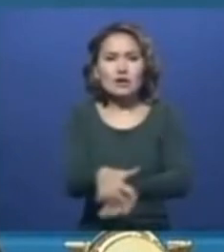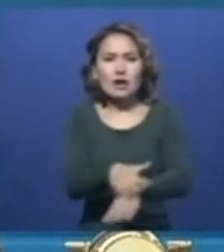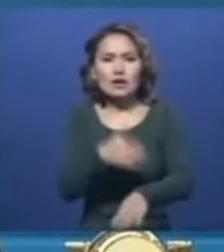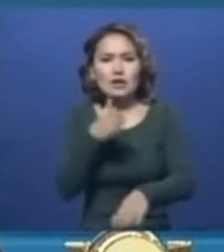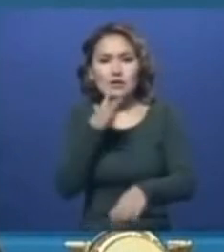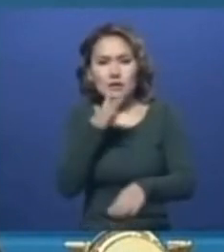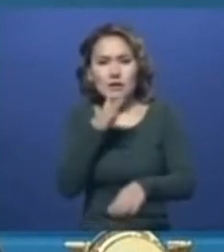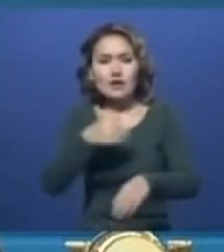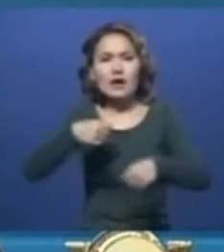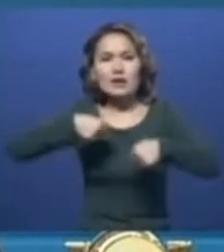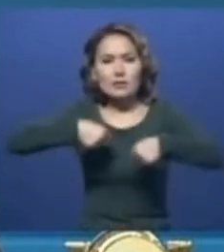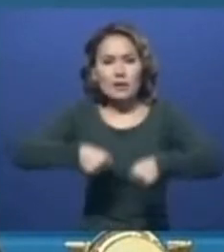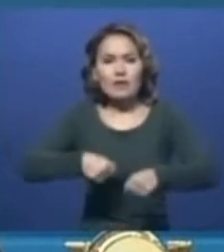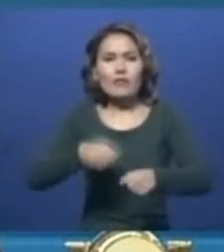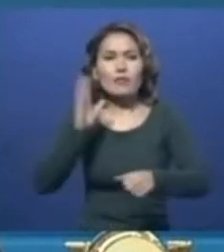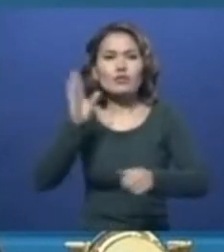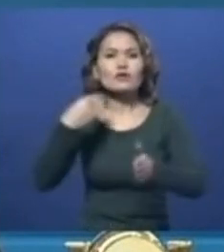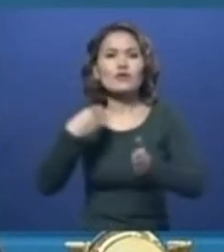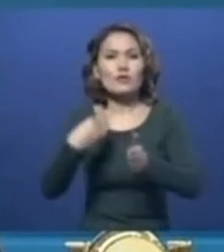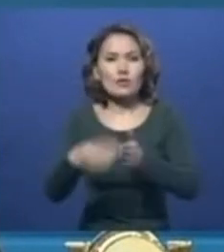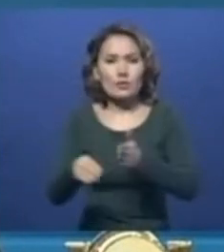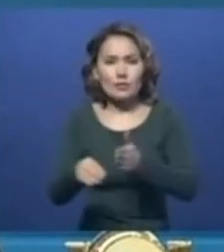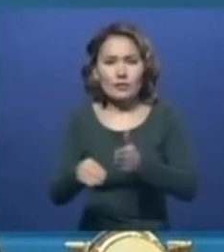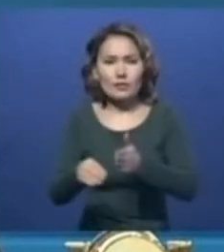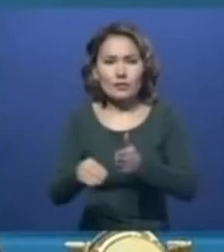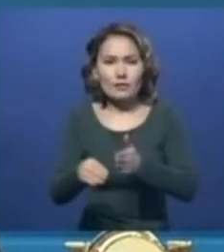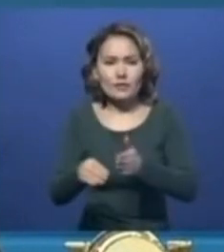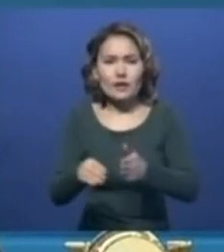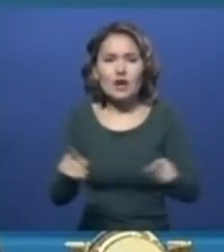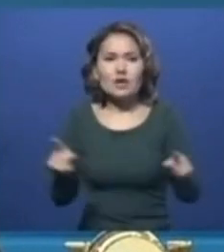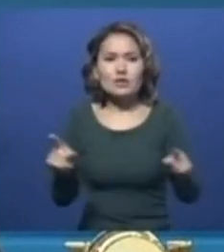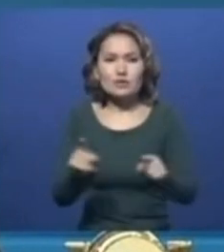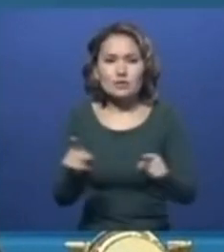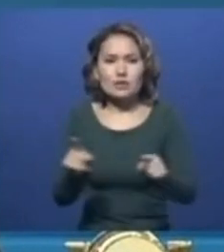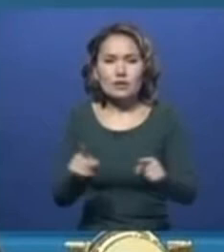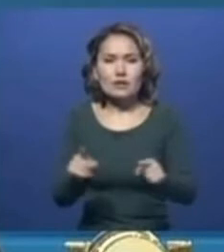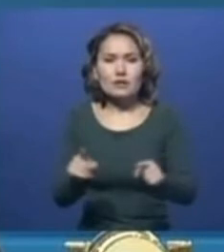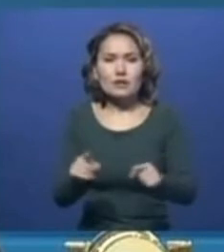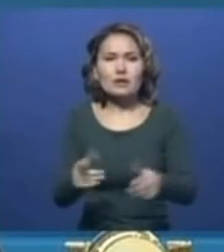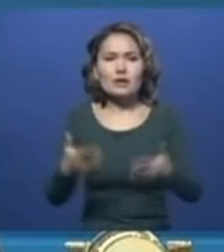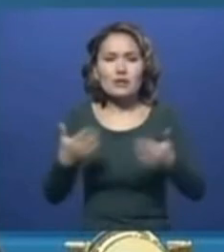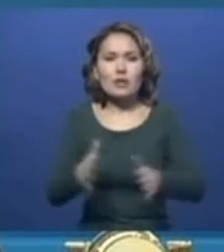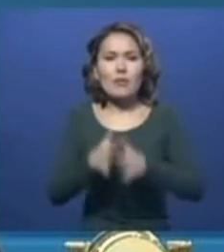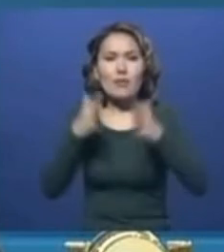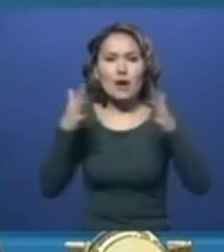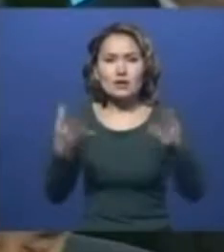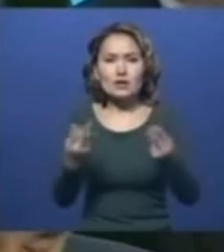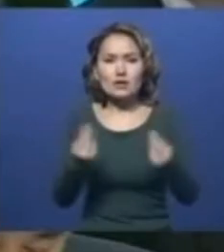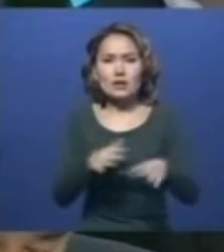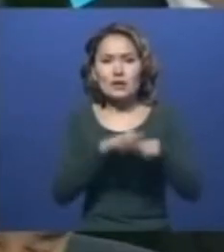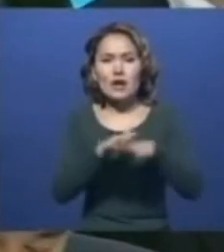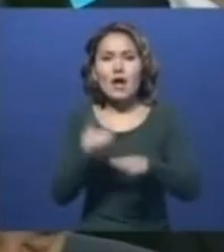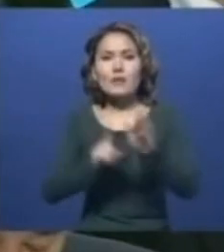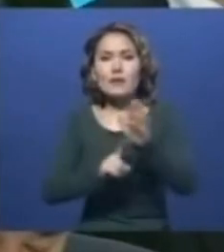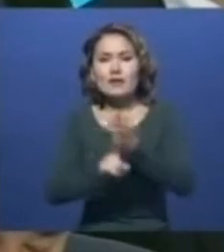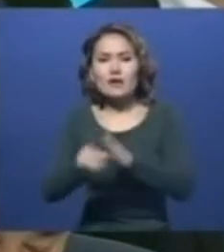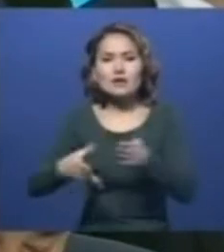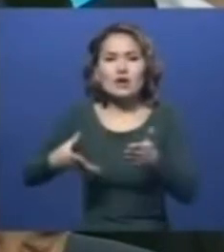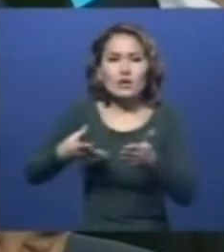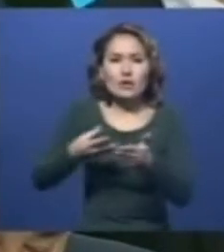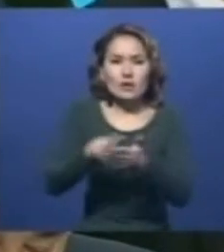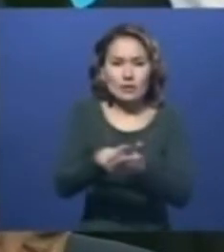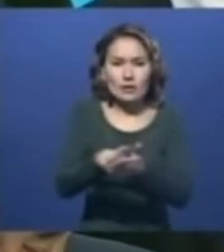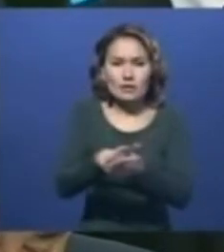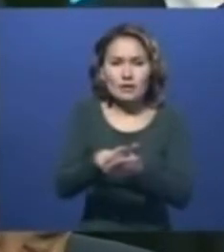аренду с правом выкупа. То, что существует, требует больших средств, первоначального взноса. И